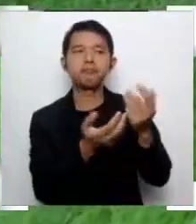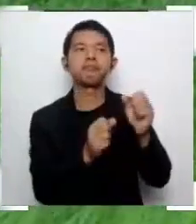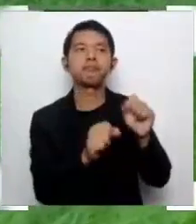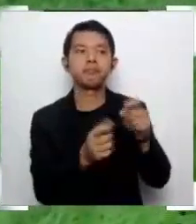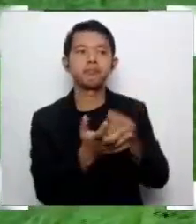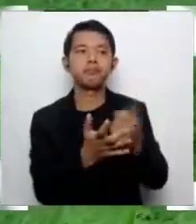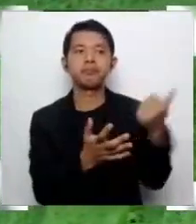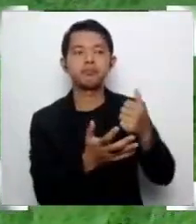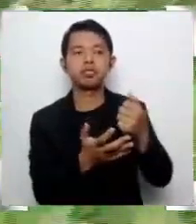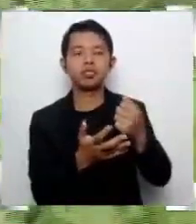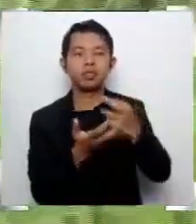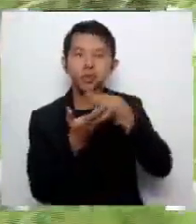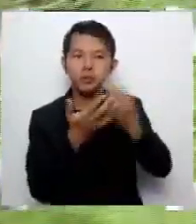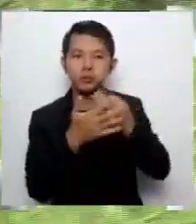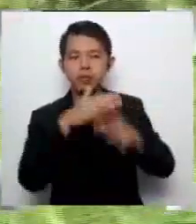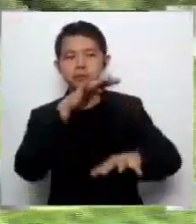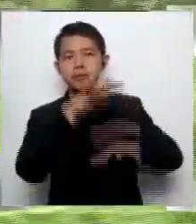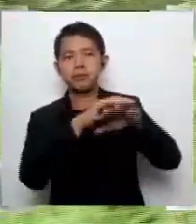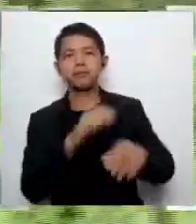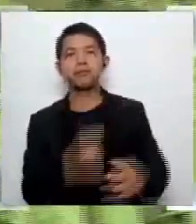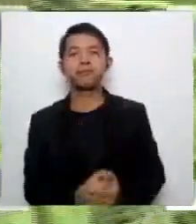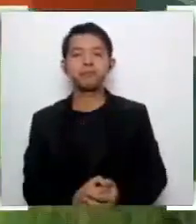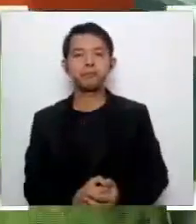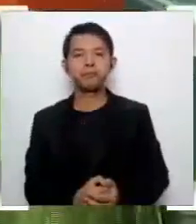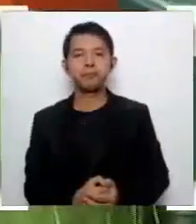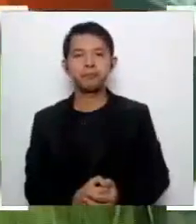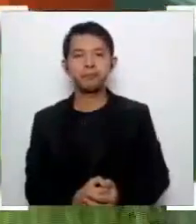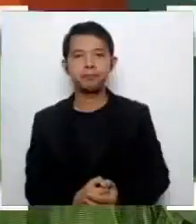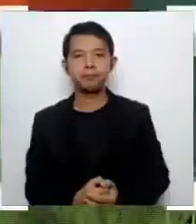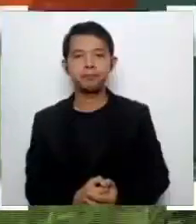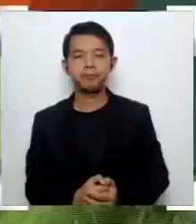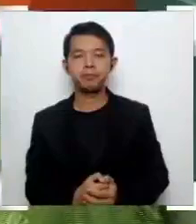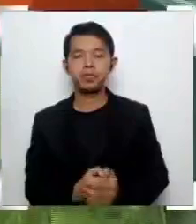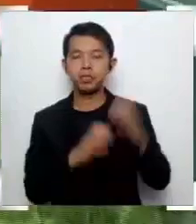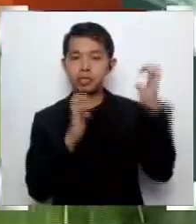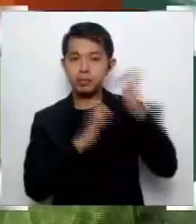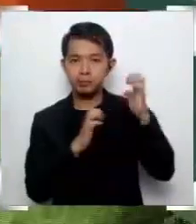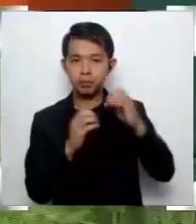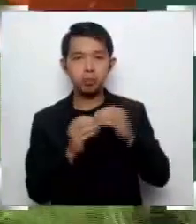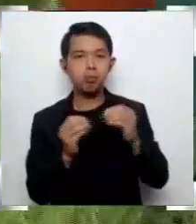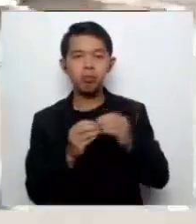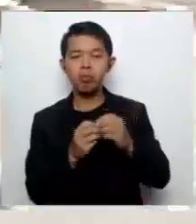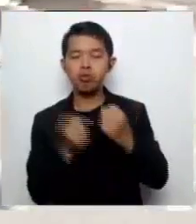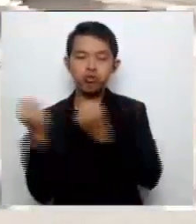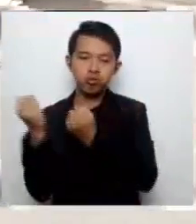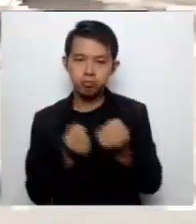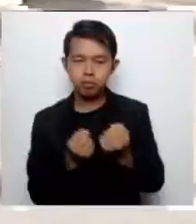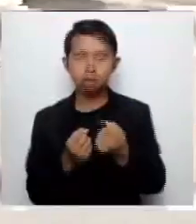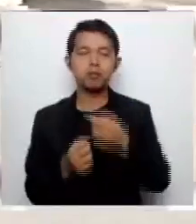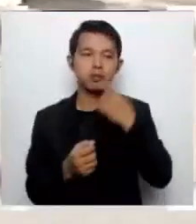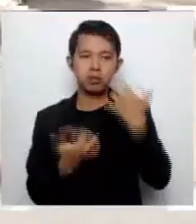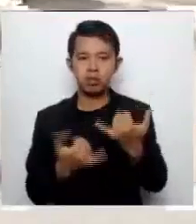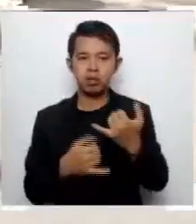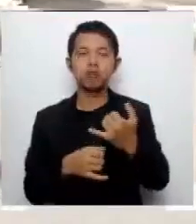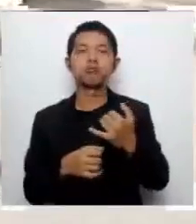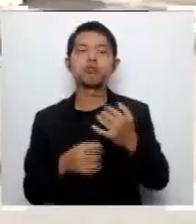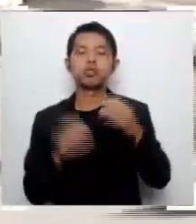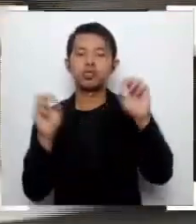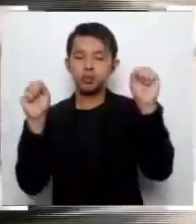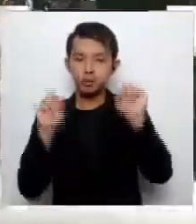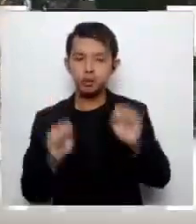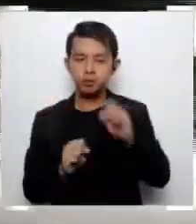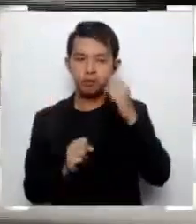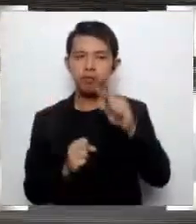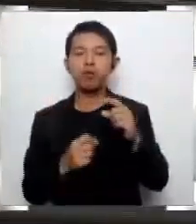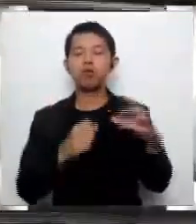sa kinokonsidera ang inaasang pagdami ng supply dahil sa panahon na ng ani. Dagdag pa ng Bureau of Plant Industry,